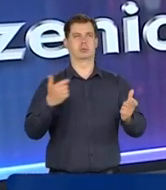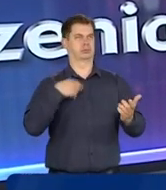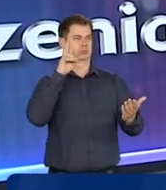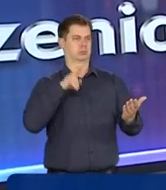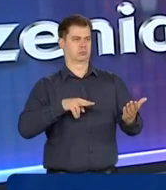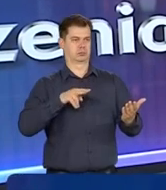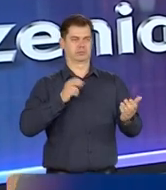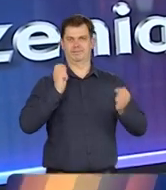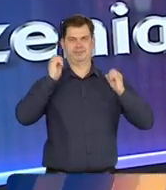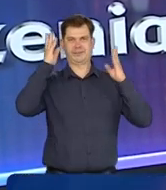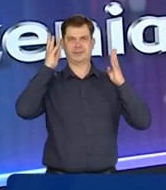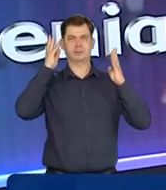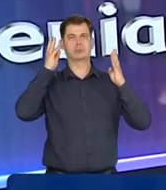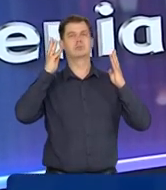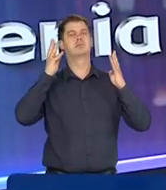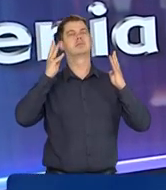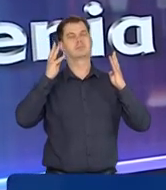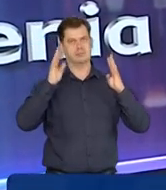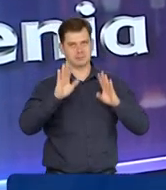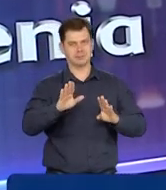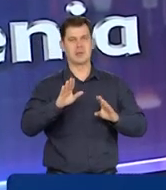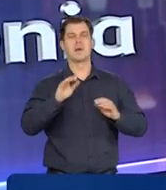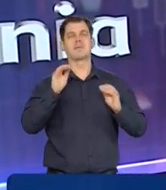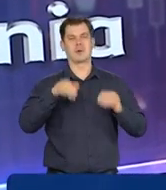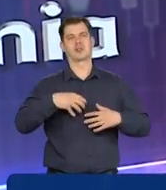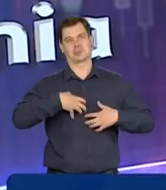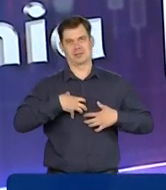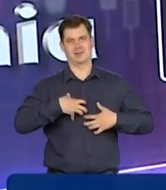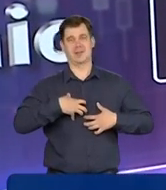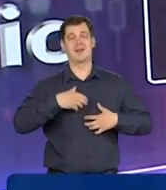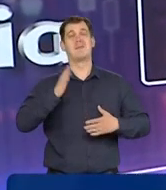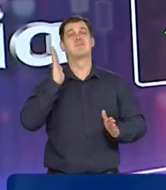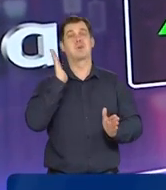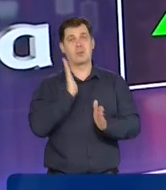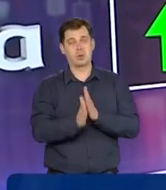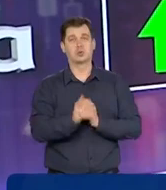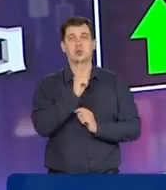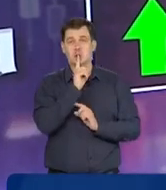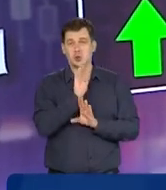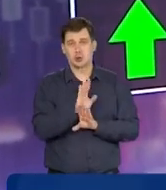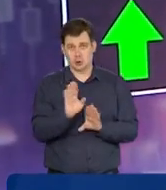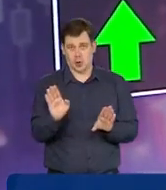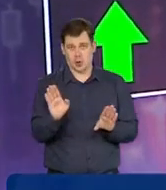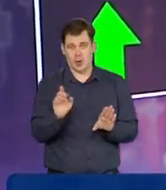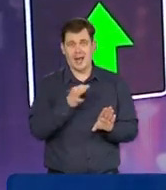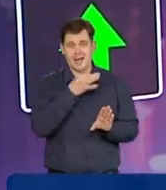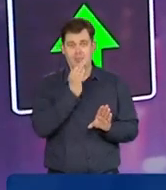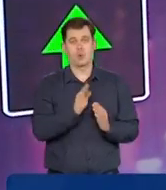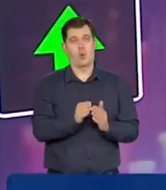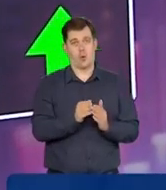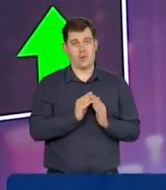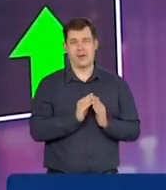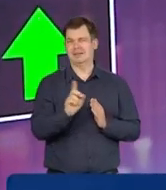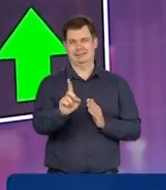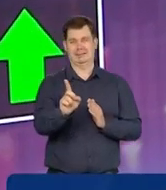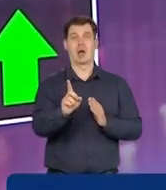należy zrobić zabrzmi to smiesznie ale będzie to prawdziwe trzeba po prostu cicho siedzieć chować się proszę państwa może nie